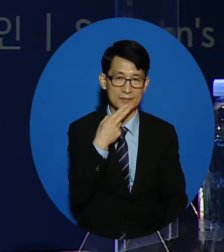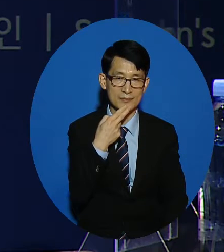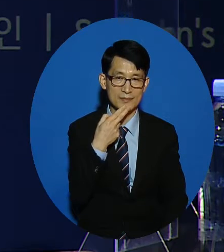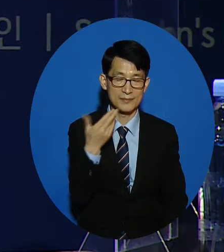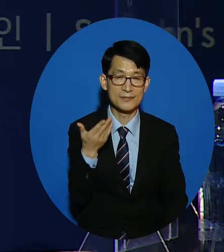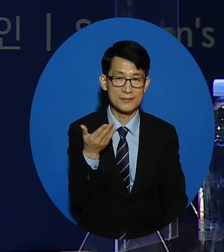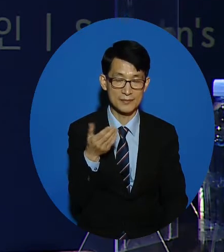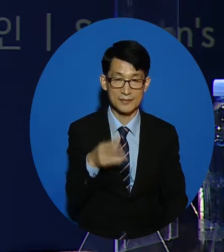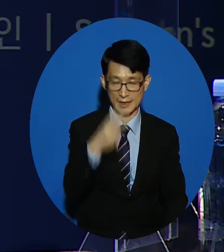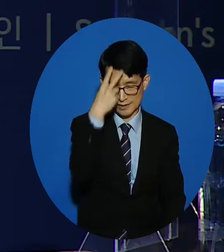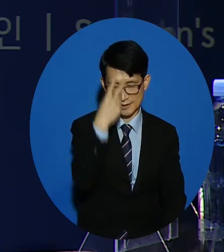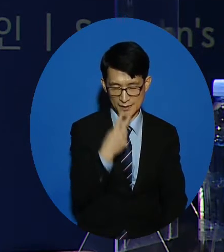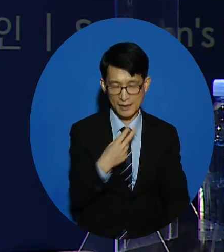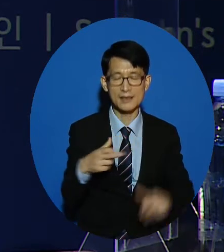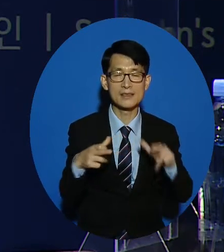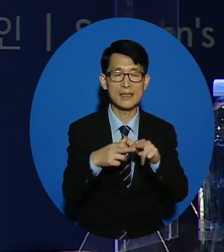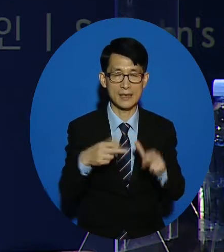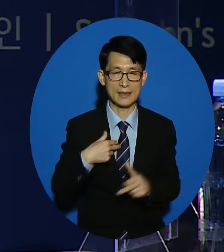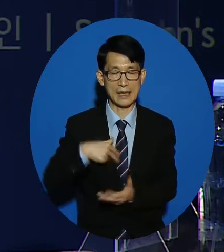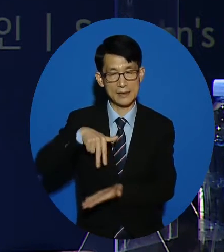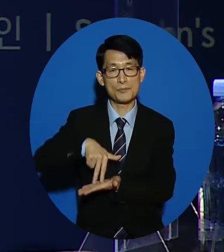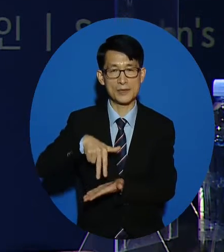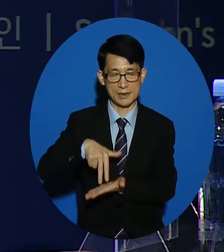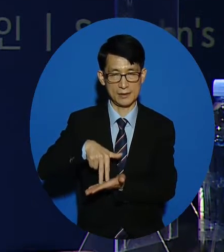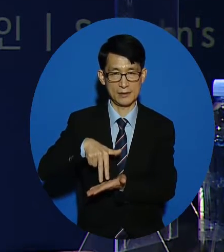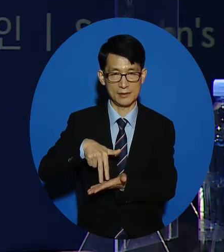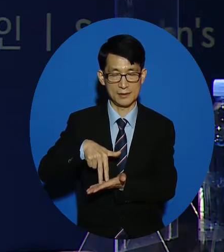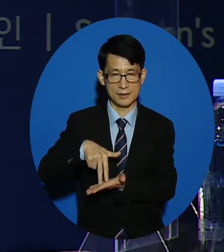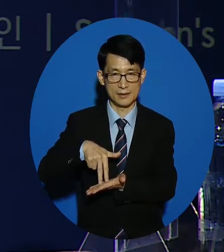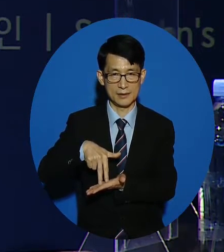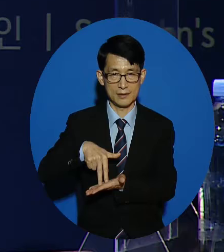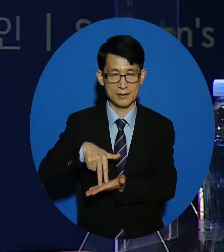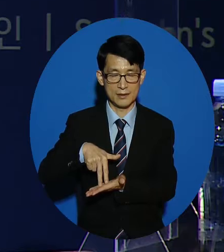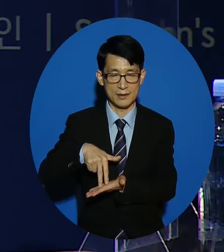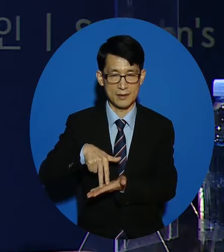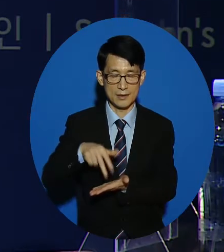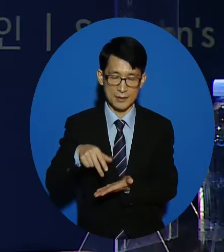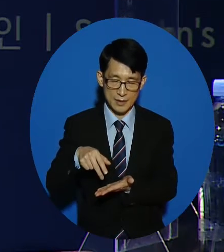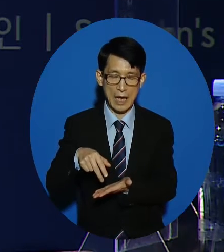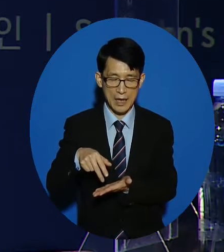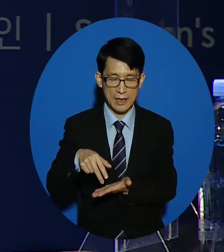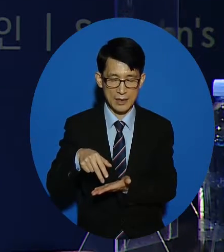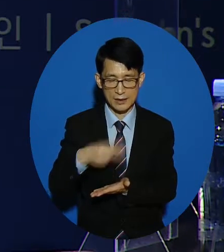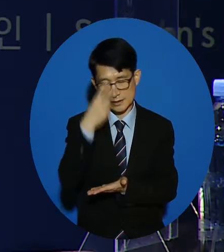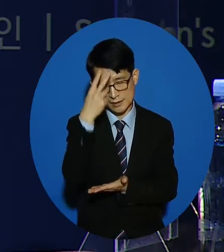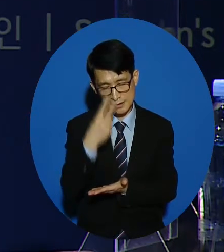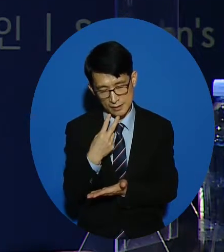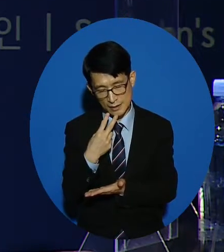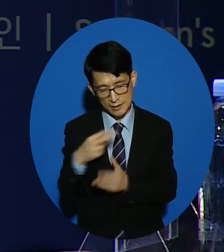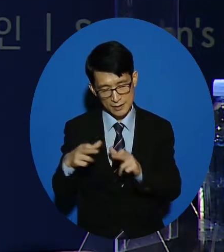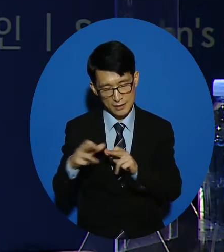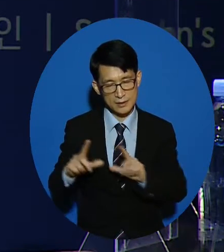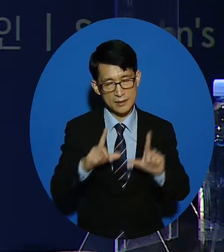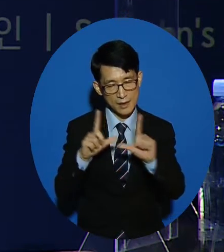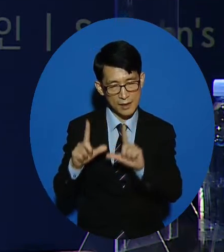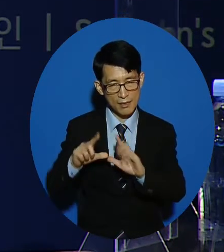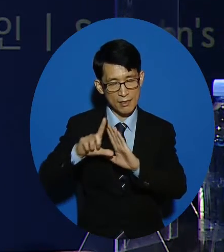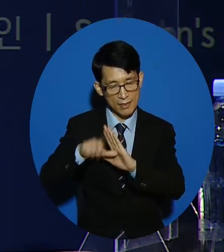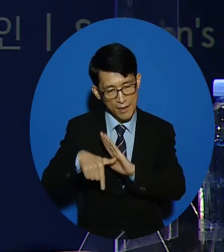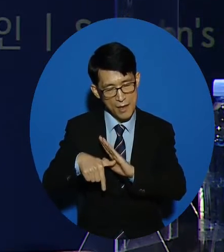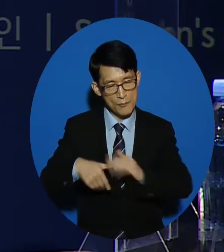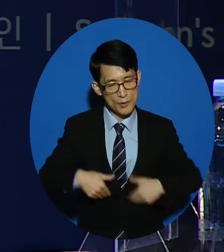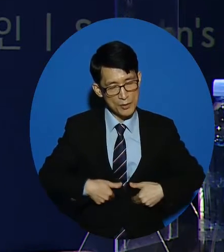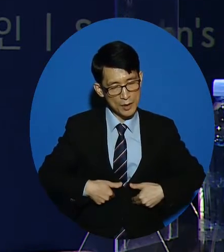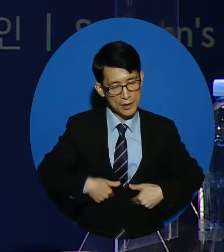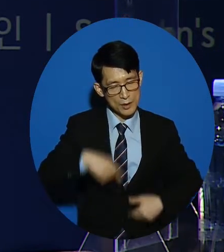우리 시각장애로서 제가 당사자로서 이렇게 살다 보니까 꼭 필요한 것이 어떤